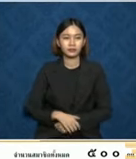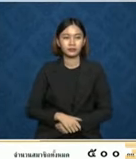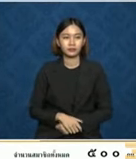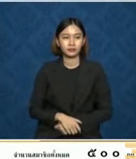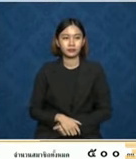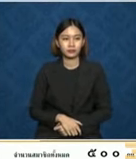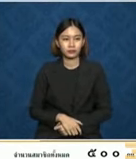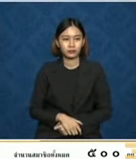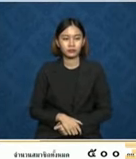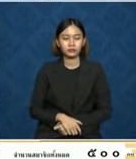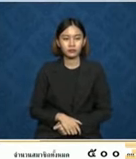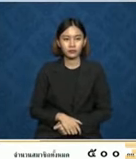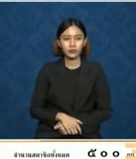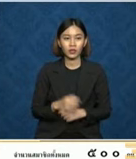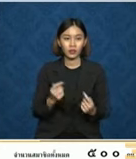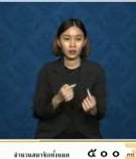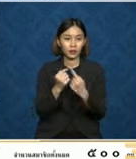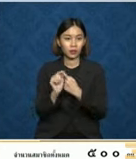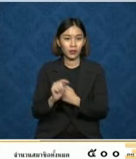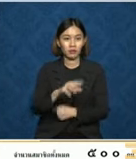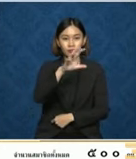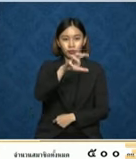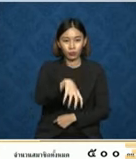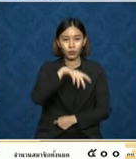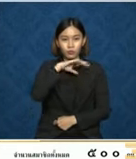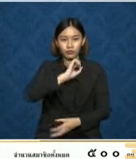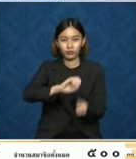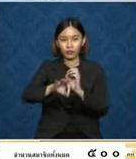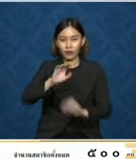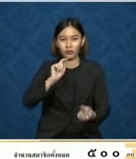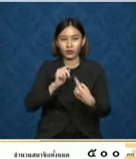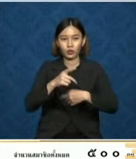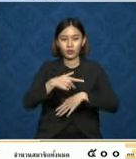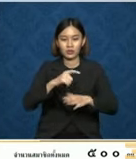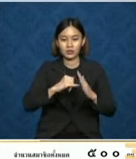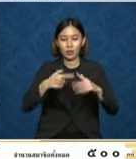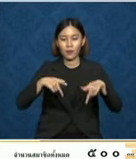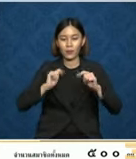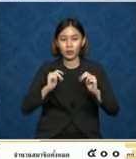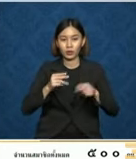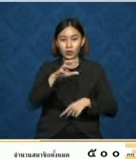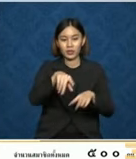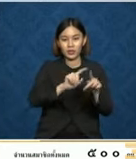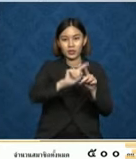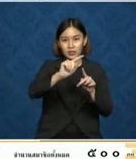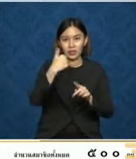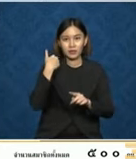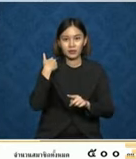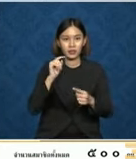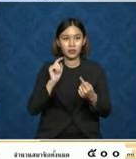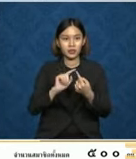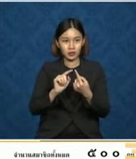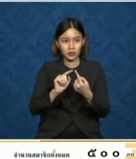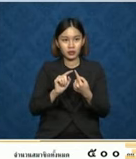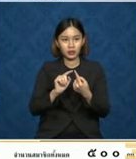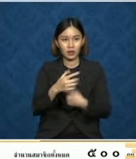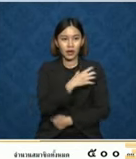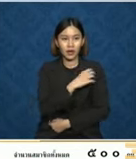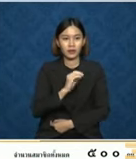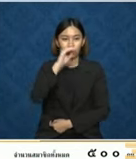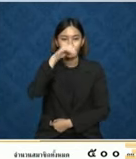ะครับต่อไปนี้ก็จะเป็นสถานีกำจัดขยะในจังหวัดปทุมธานีนะครับที่1ก็มีสถานีขนถ่ายขยะมูลฝอยเทศบ